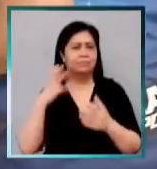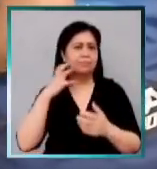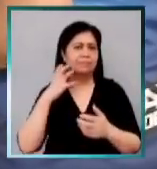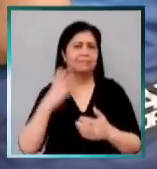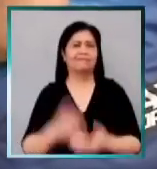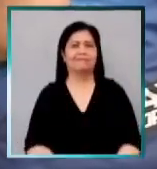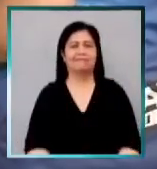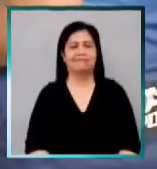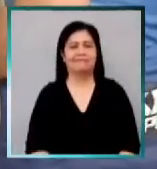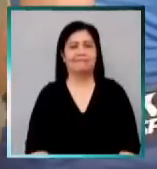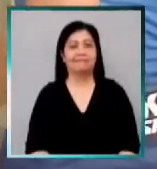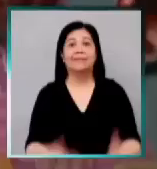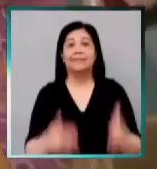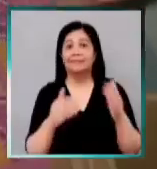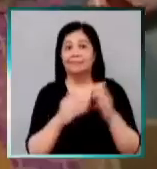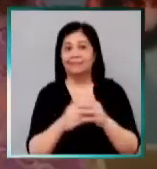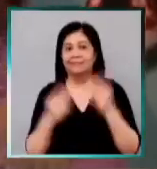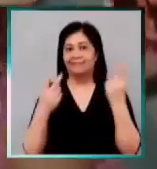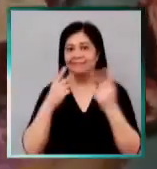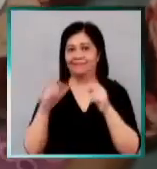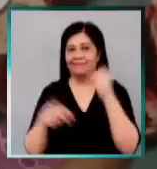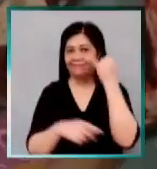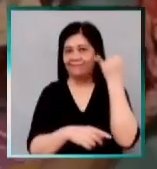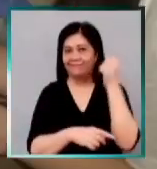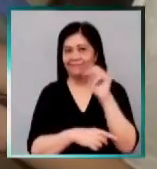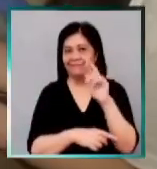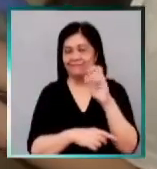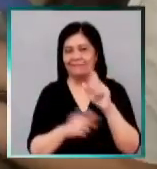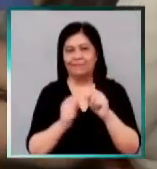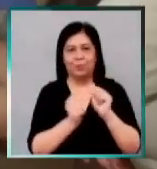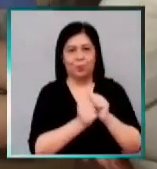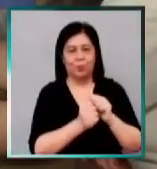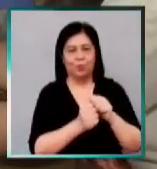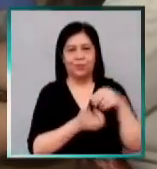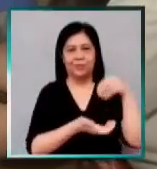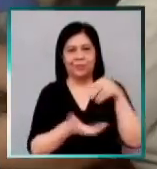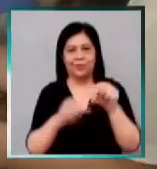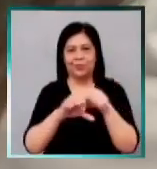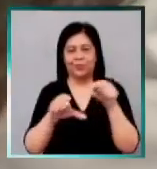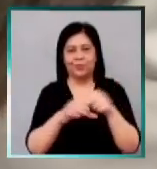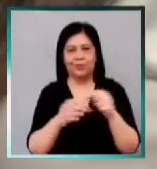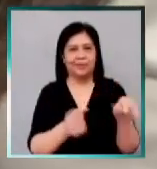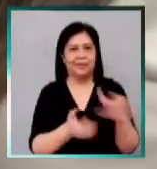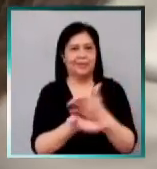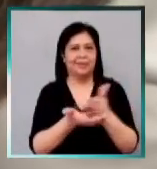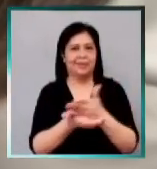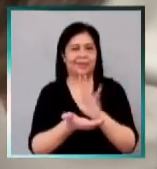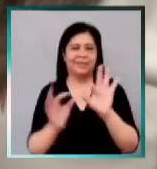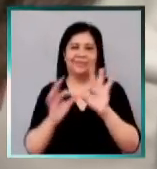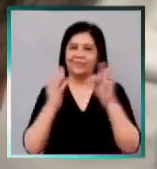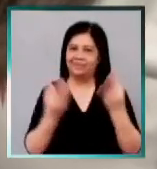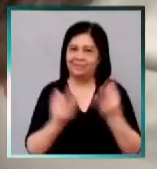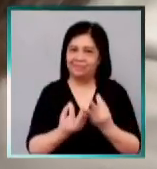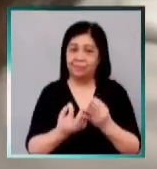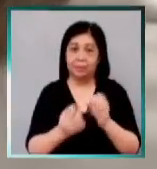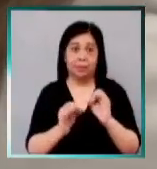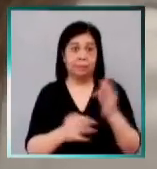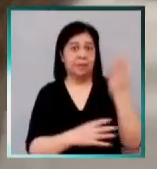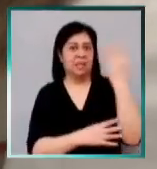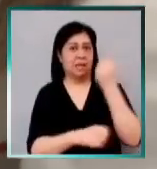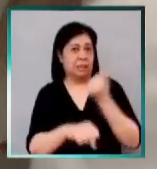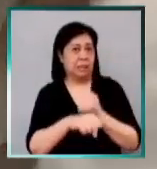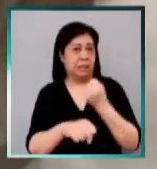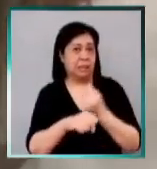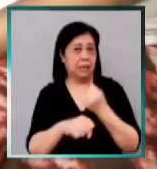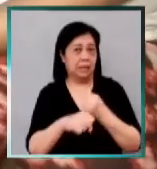Muli nating binisita si Jared, dala ang groceries na mapagsasaluhan nilang pamilya. Kung dati, hirap siyang gumapang